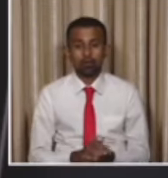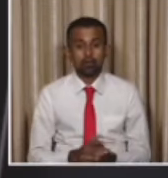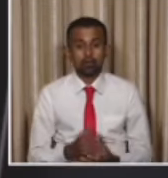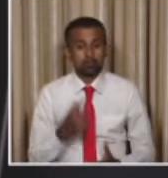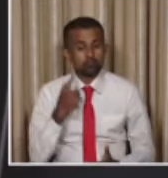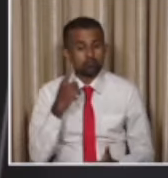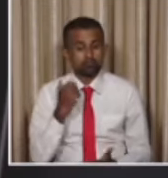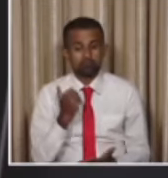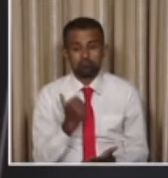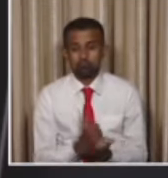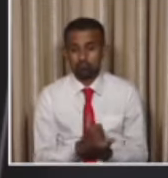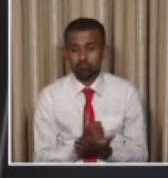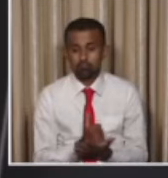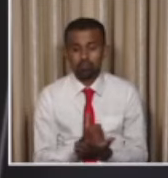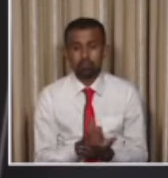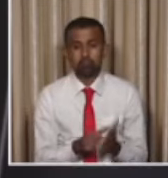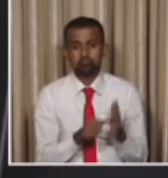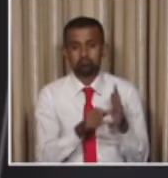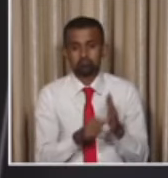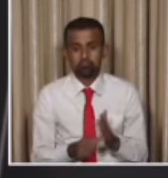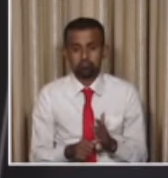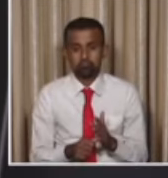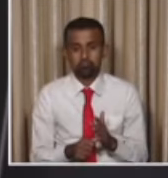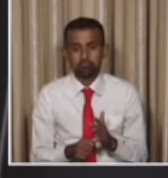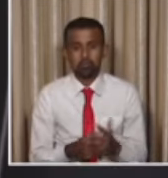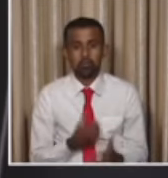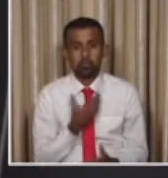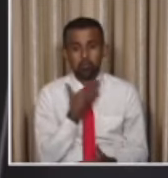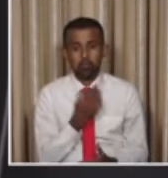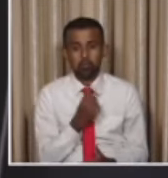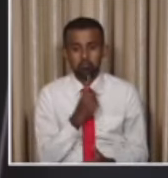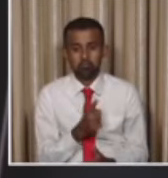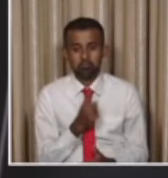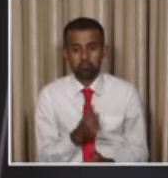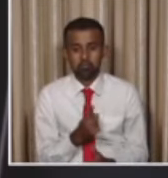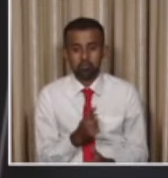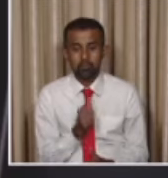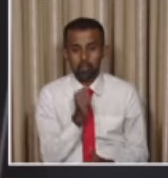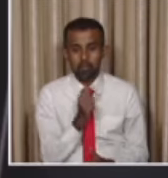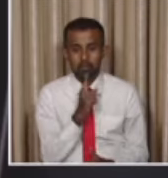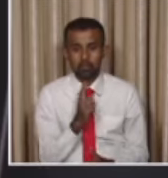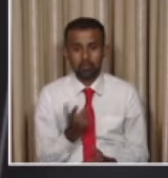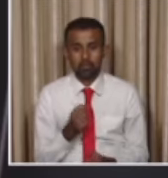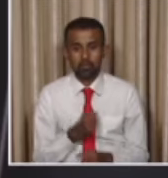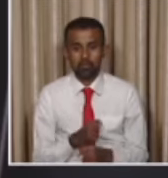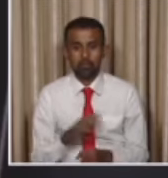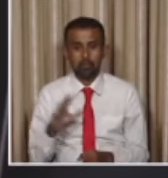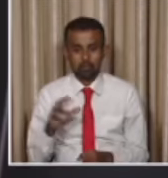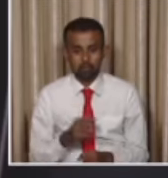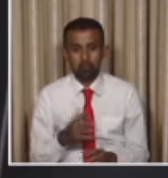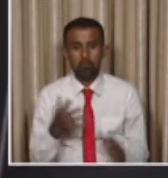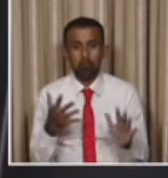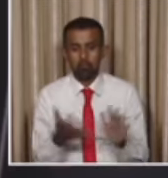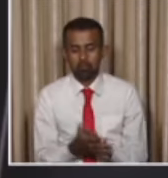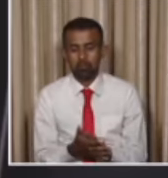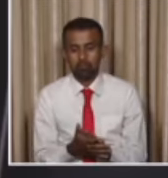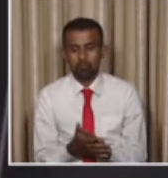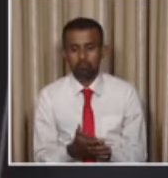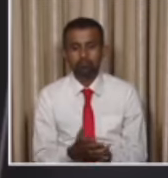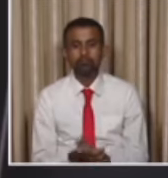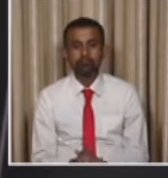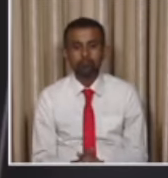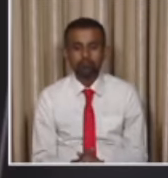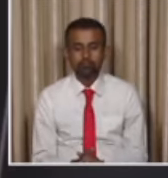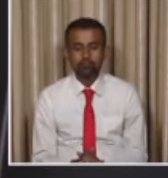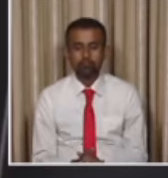නරක දරුණු අගාධ තත්ත්වයක් තමයි බොරු කියලා මිනිස්සුන්ට මේ ඇත්ත කියන්න නැතුව ආණ්ඩු ගත්තොත් වෙන්නේ.